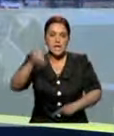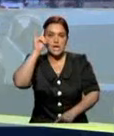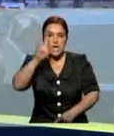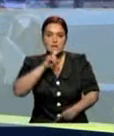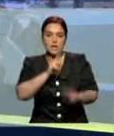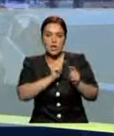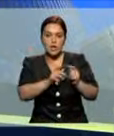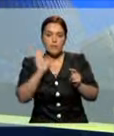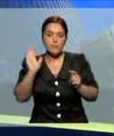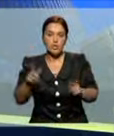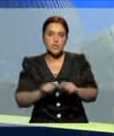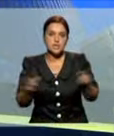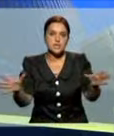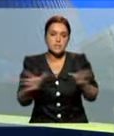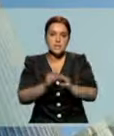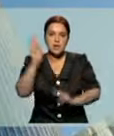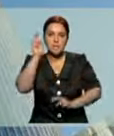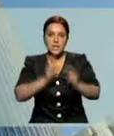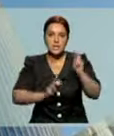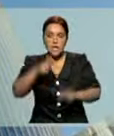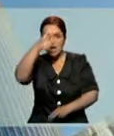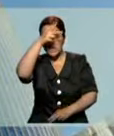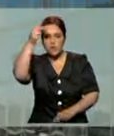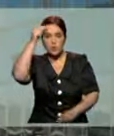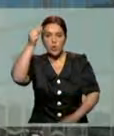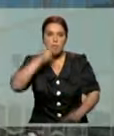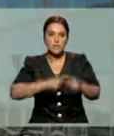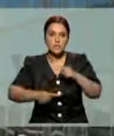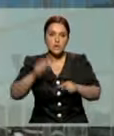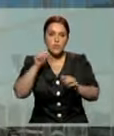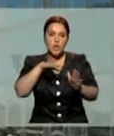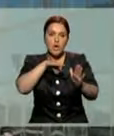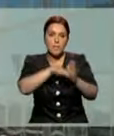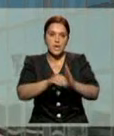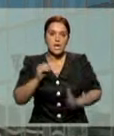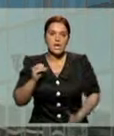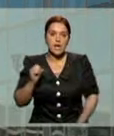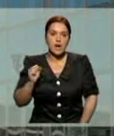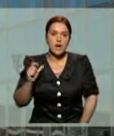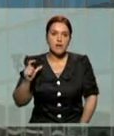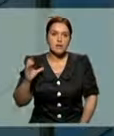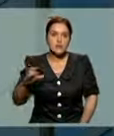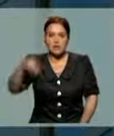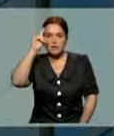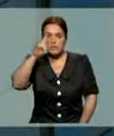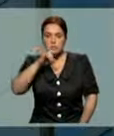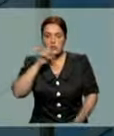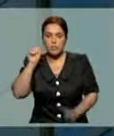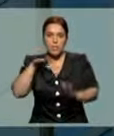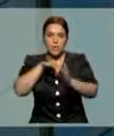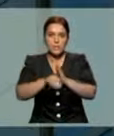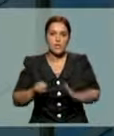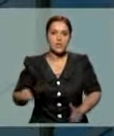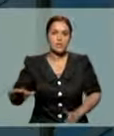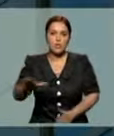за создание совместных предприятий. В результате литовский бизнес сможет закрепиться на пространстве ЕАЭС, а казахстанский получит выход